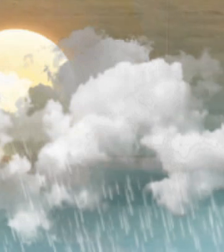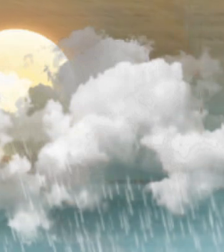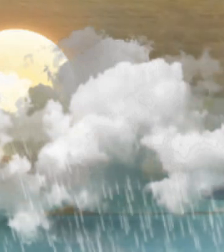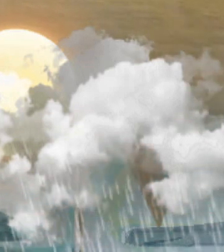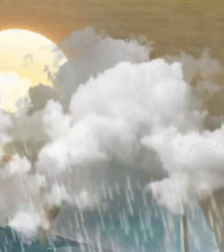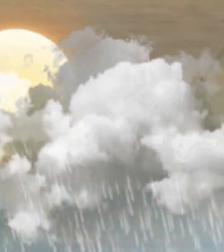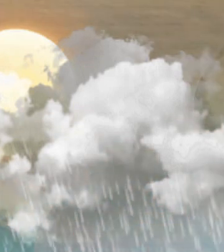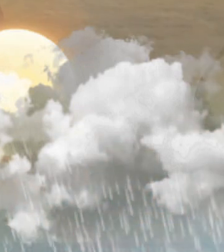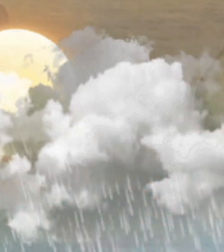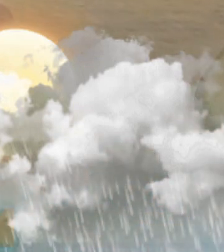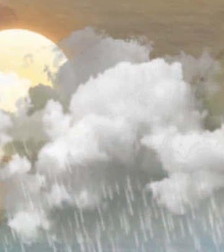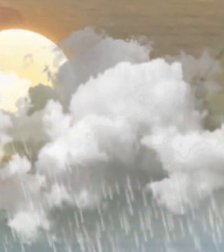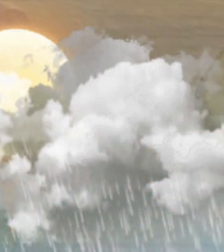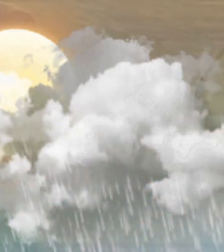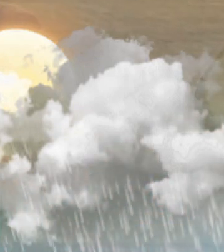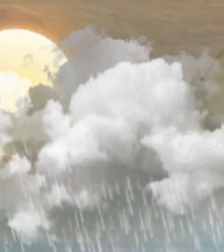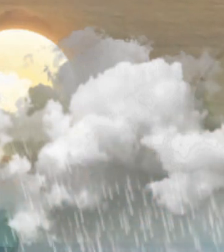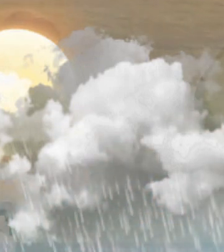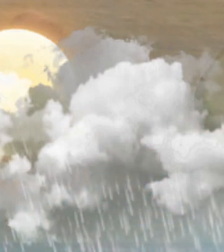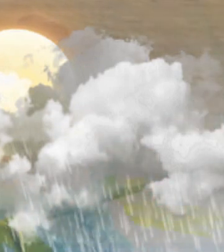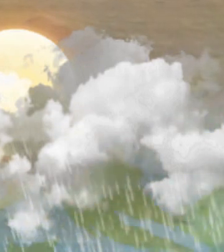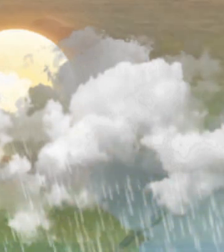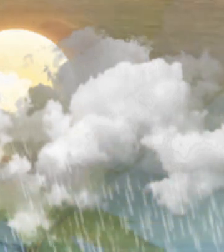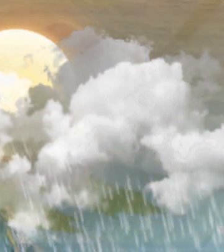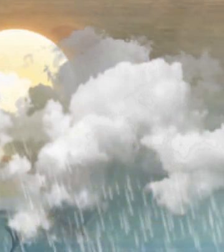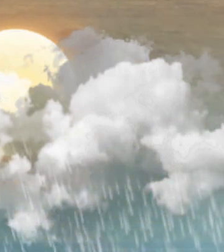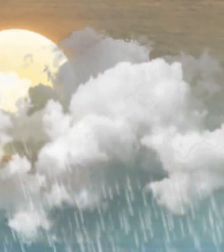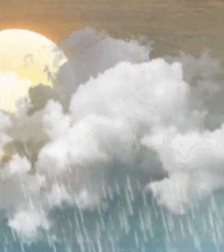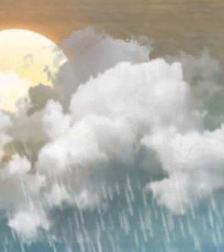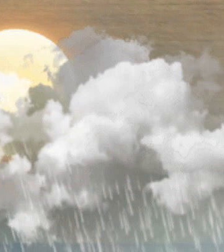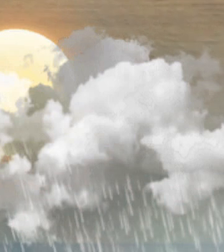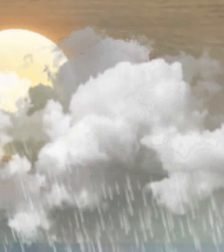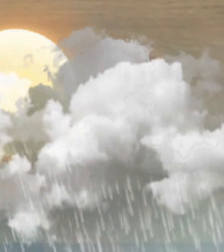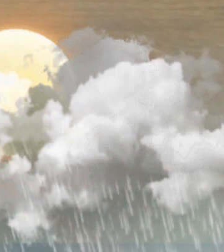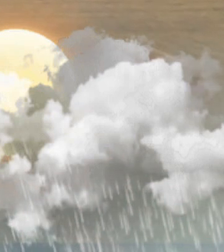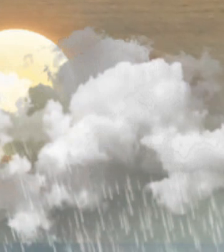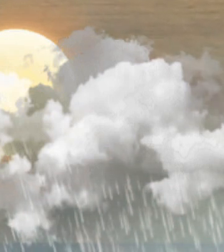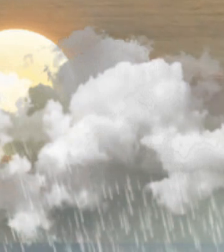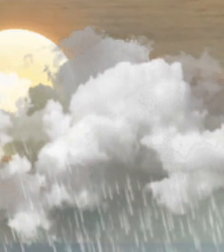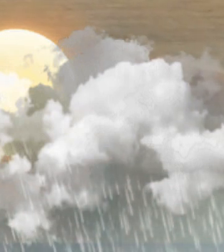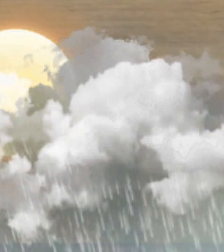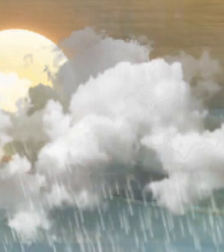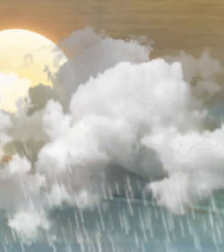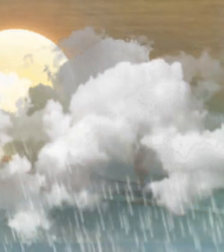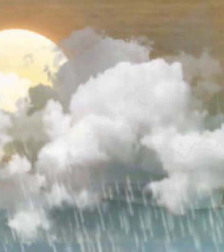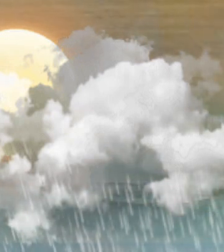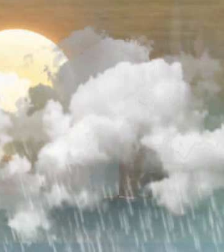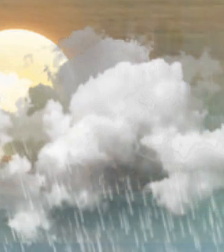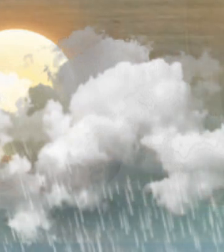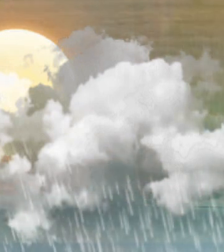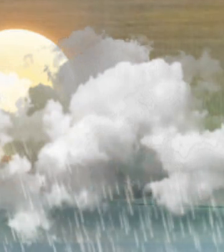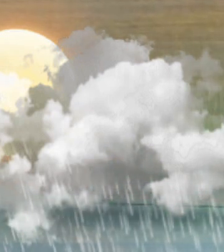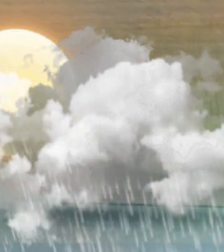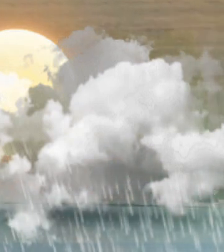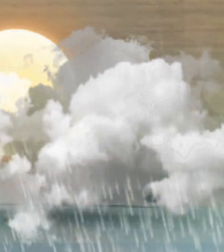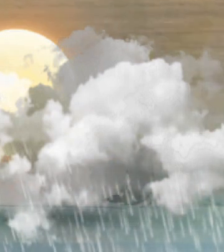Гродні чакаецца пераменная воблачнасць, невялікі дождж. Раніцай слупок термометра пакажа каля 6 градусаў цяпла, днём да